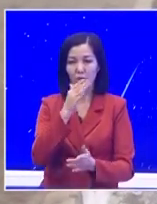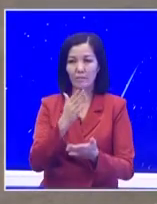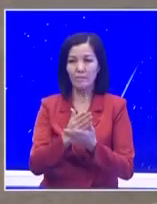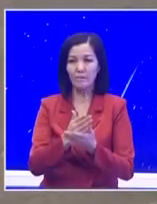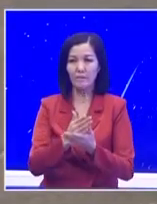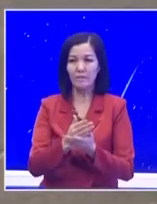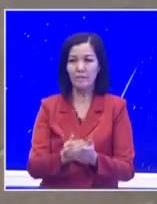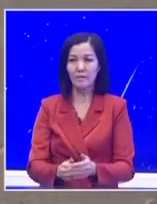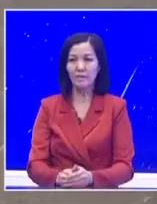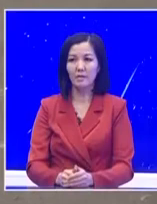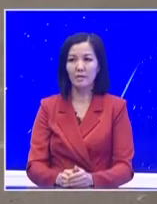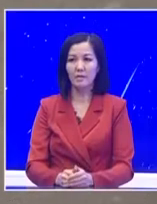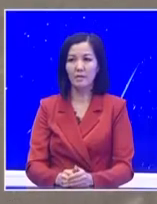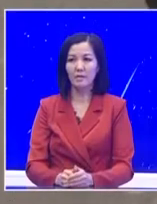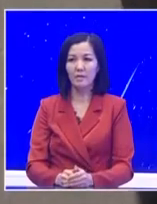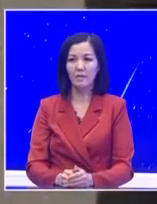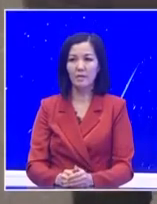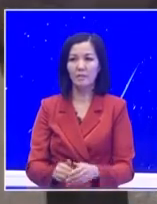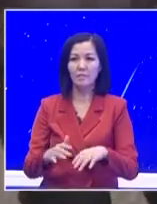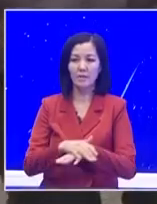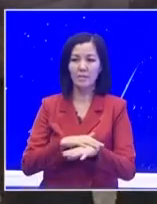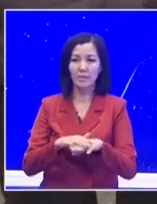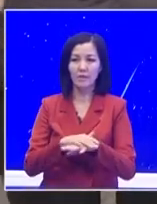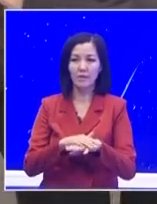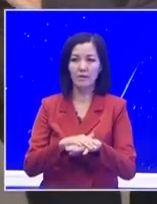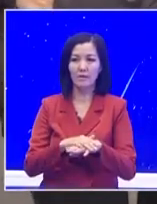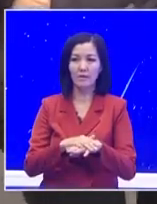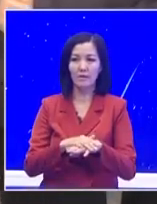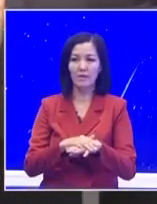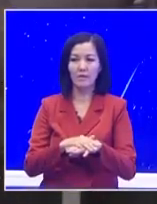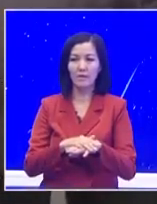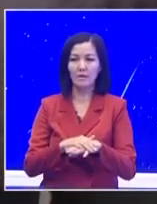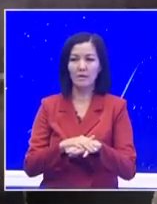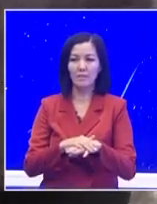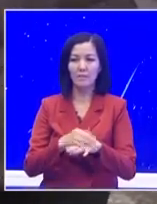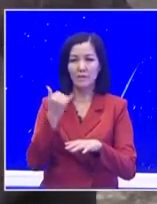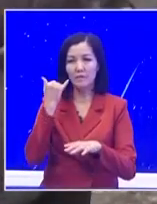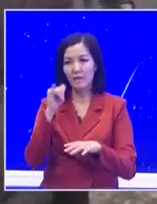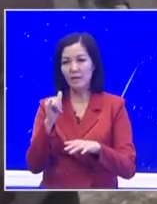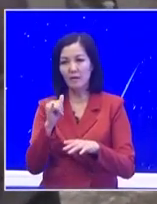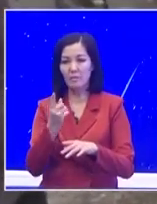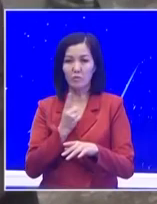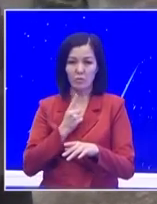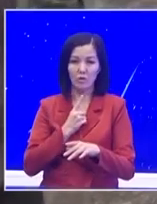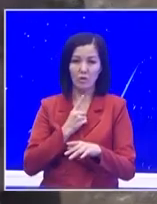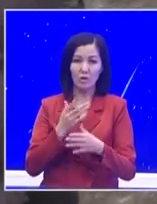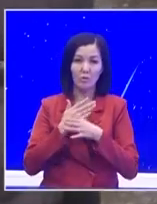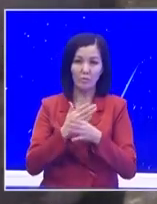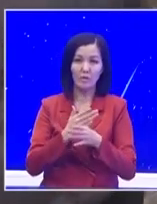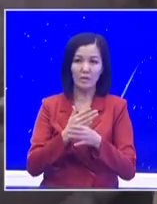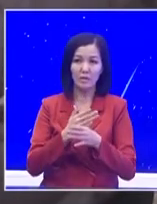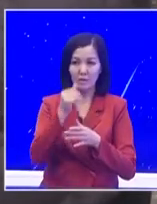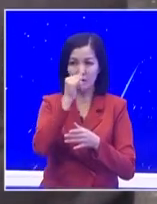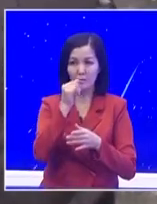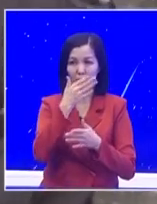шығу. Біз содан базардың сыртына барып, болмаса ыңғайлы жерге барып, звондаймыз, мына жерден тосып алыңыздар деп. Өйткені водительдерге кіріп